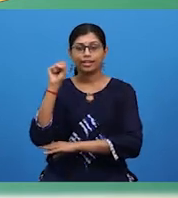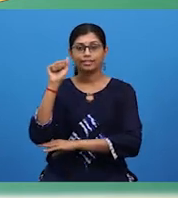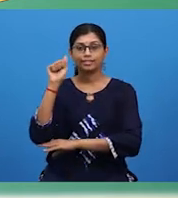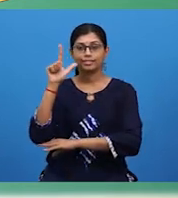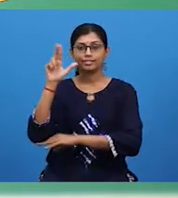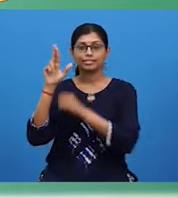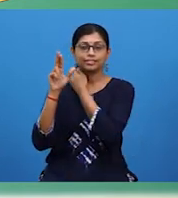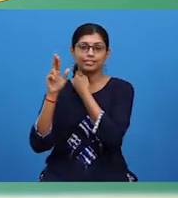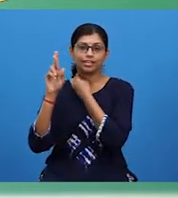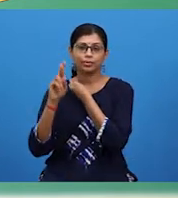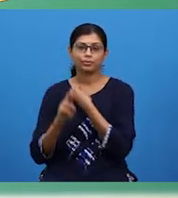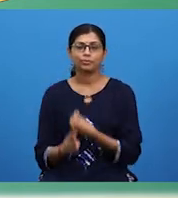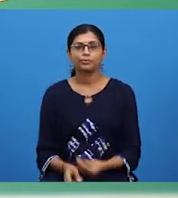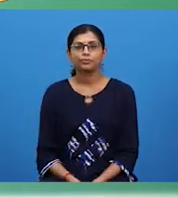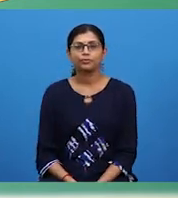besar.